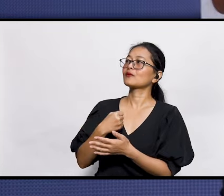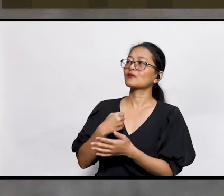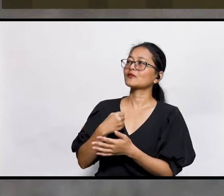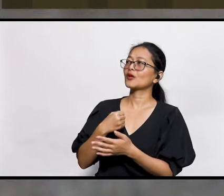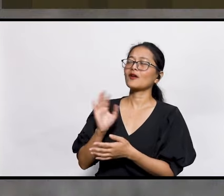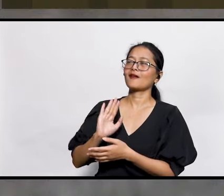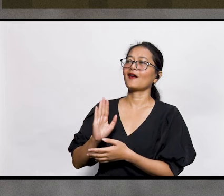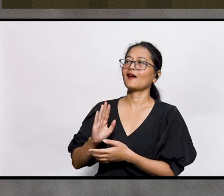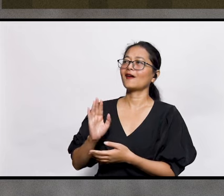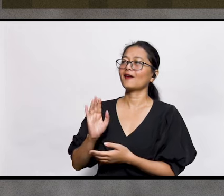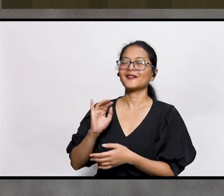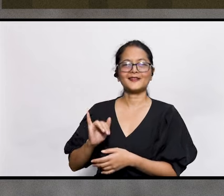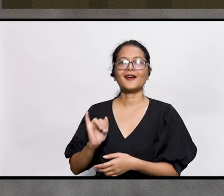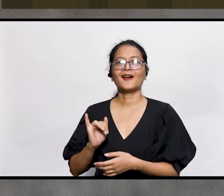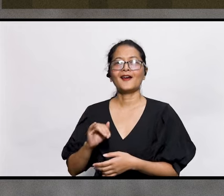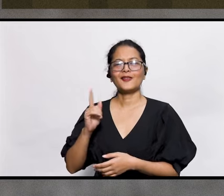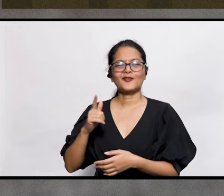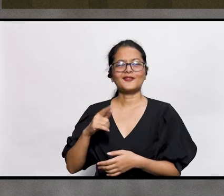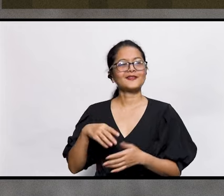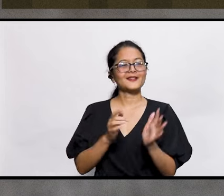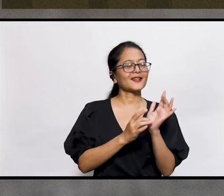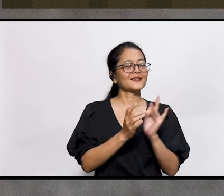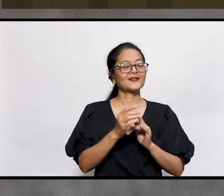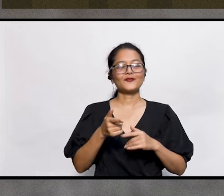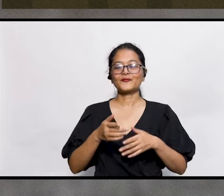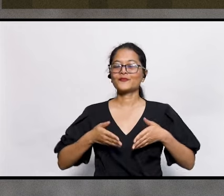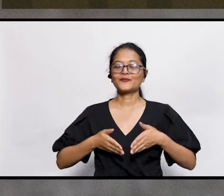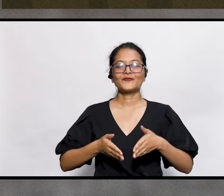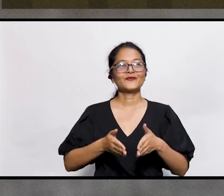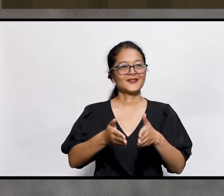fail jy banyak